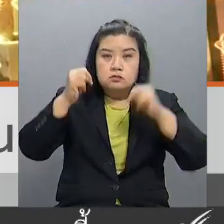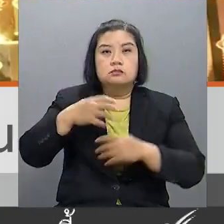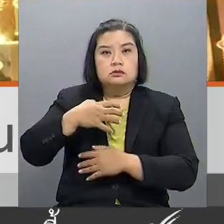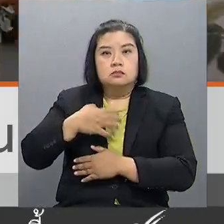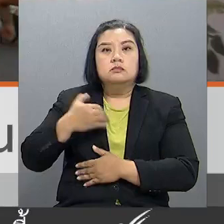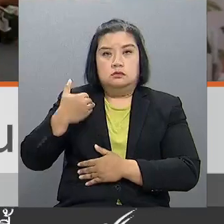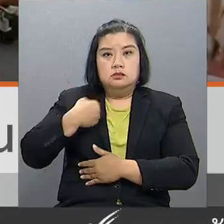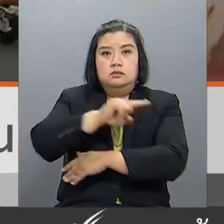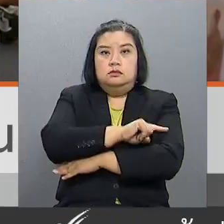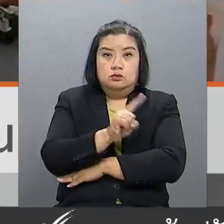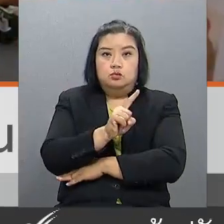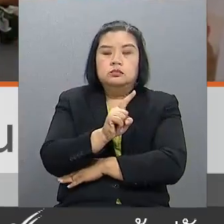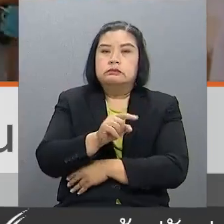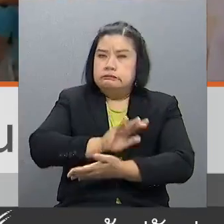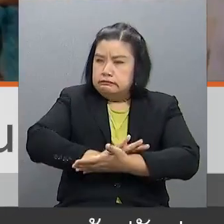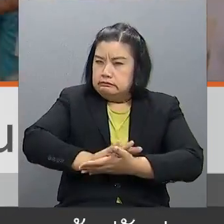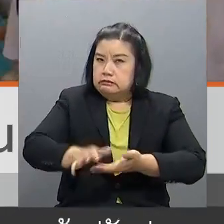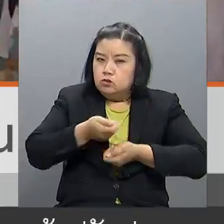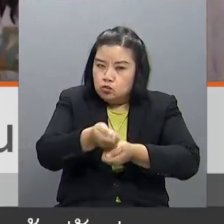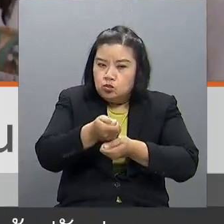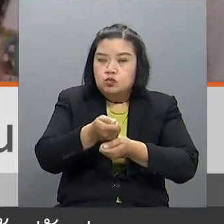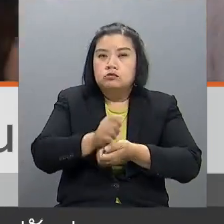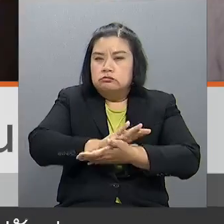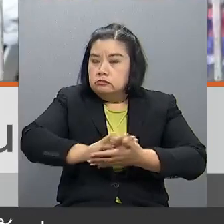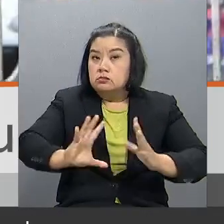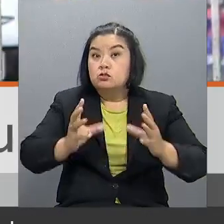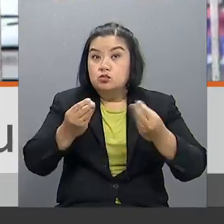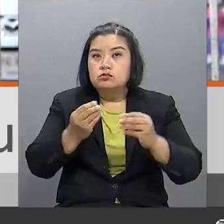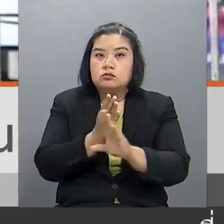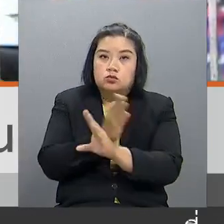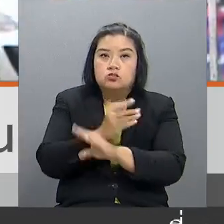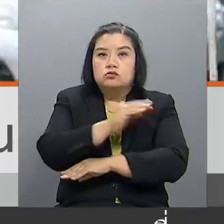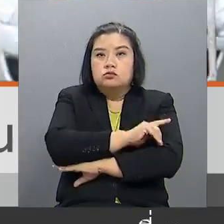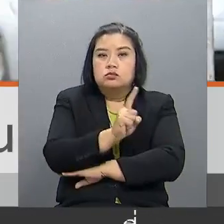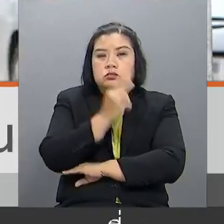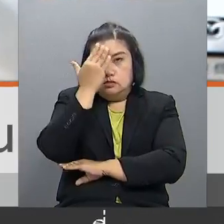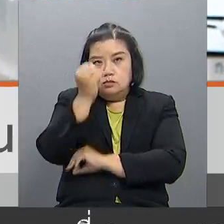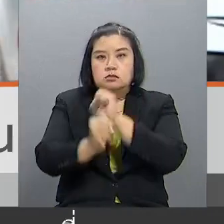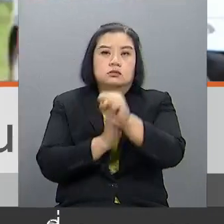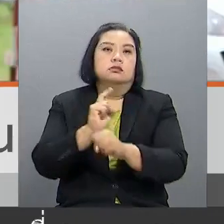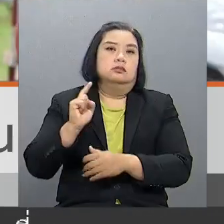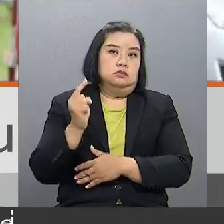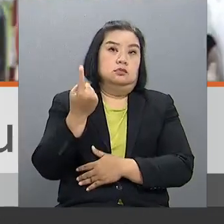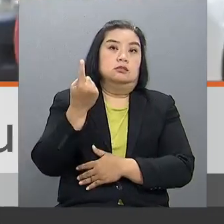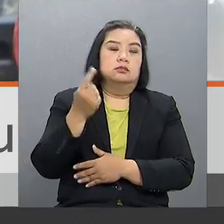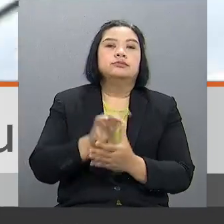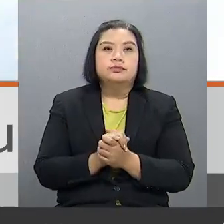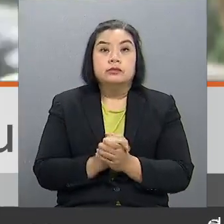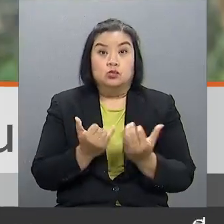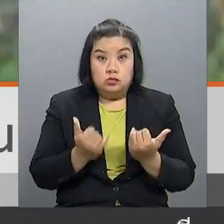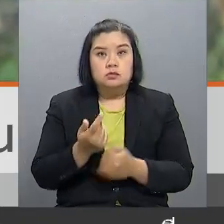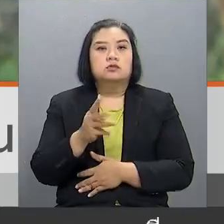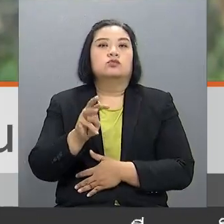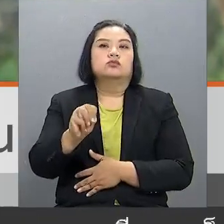ก่อนที่จะจัดกิจกรรมใหญ่เพื่อสร้างความมั่นใจให้กับประชาชนทั้งนี้คณะรัฐมนตรียังเห็นชอบขยายเวลา